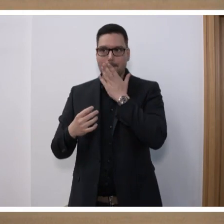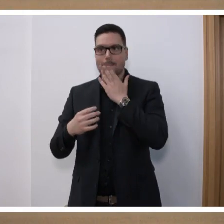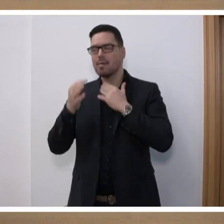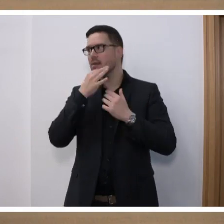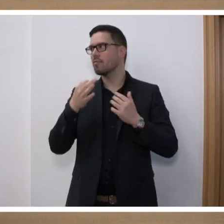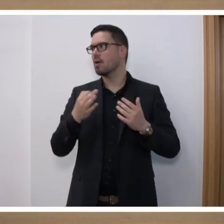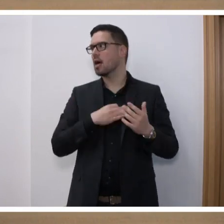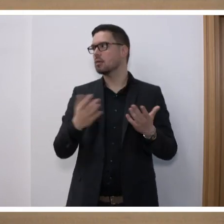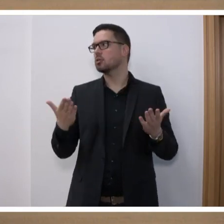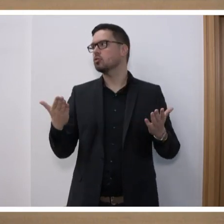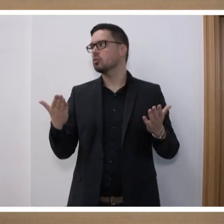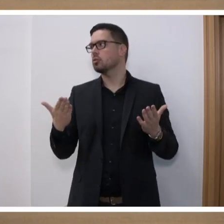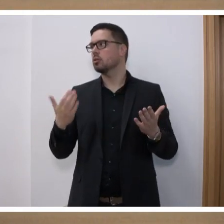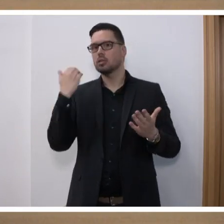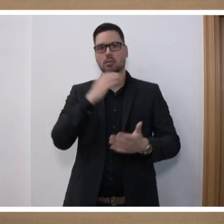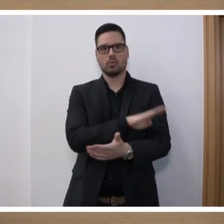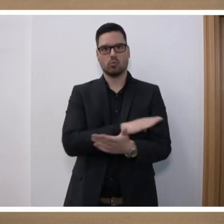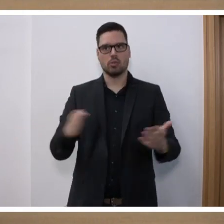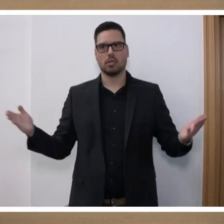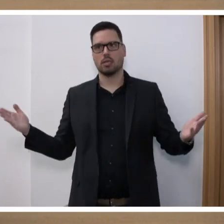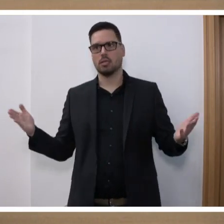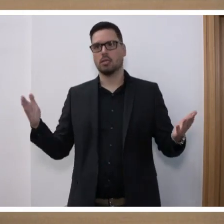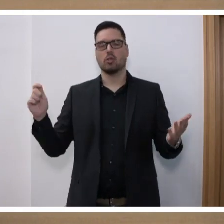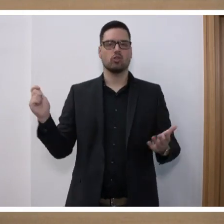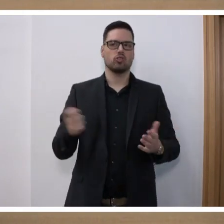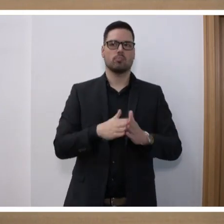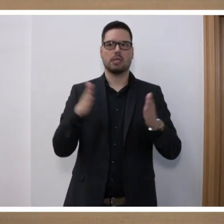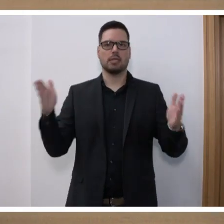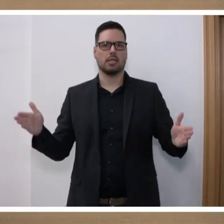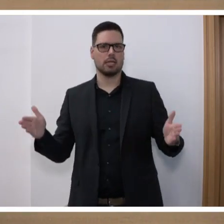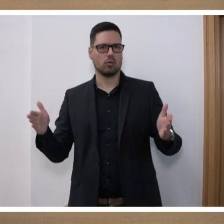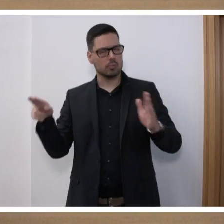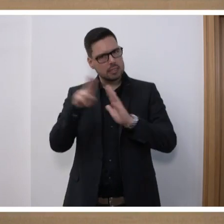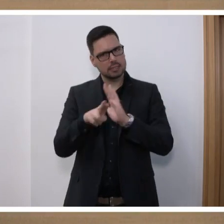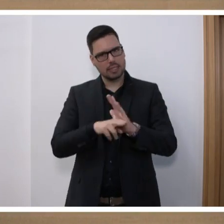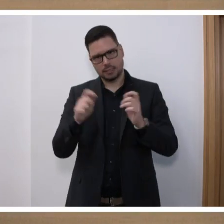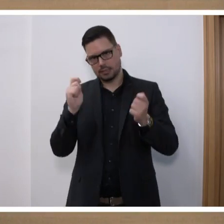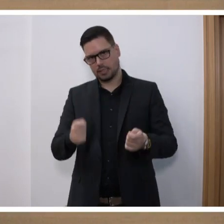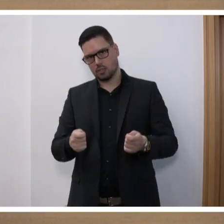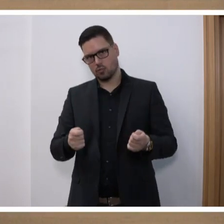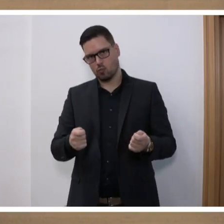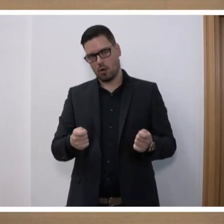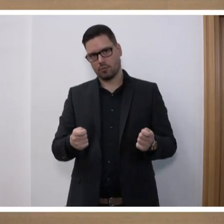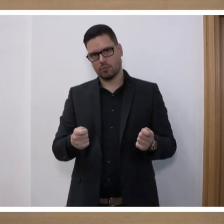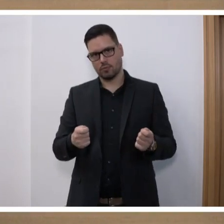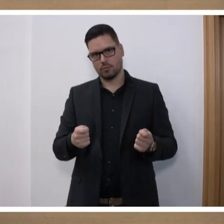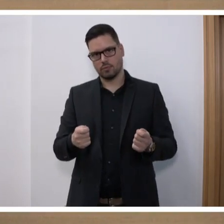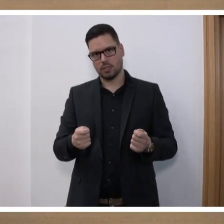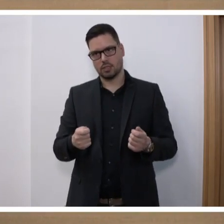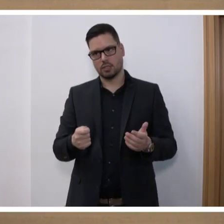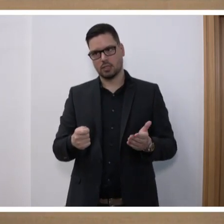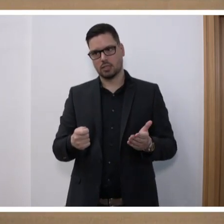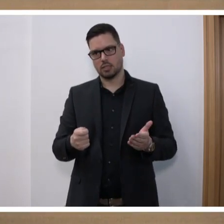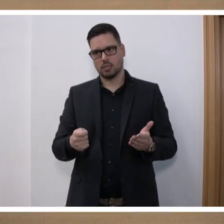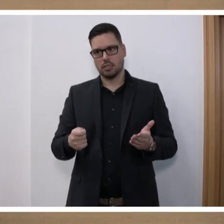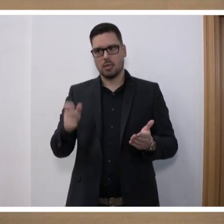mich aber ernsthaft, liebe Kollegin Schmidt-Lang, ob der Gesetzentwurf, den Sie heute uns vorgelegt haben, tatsächlich den